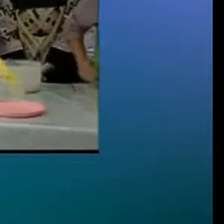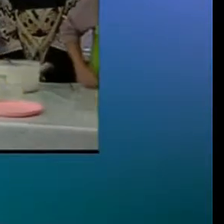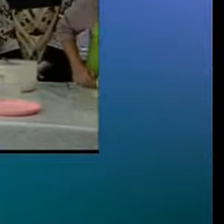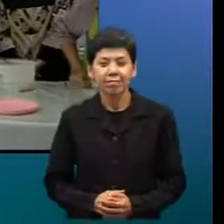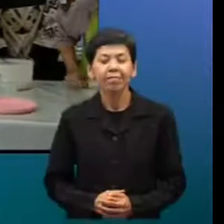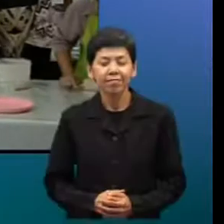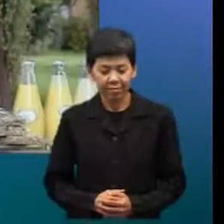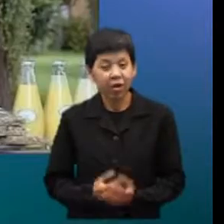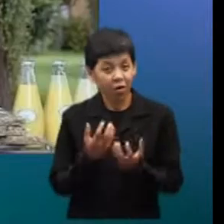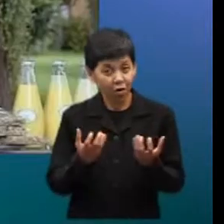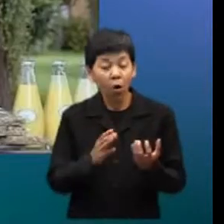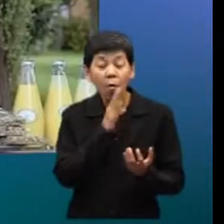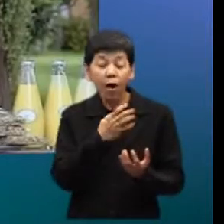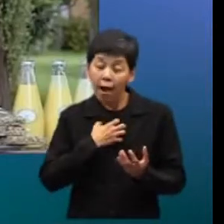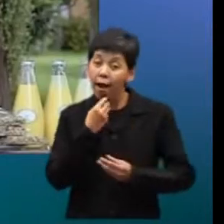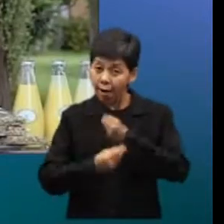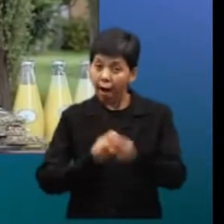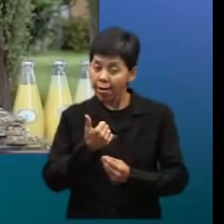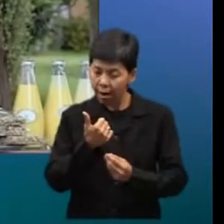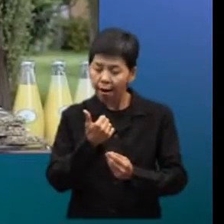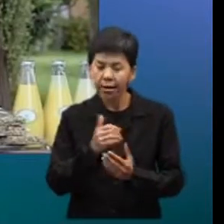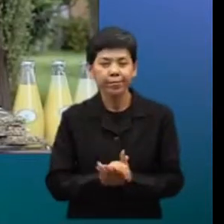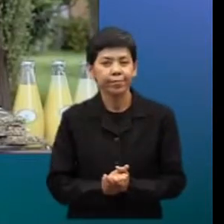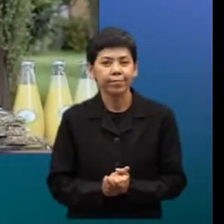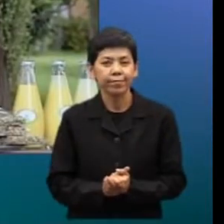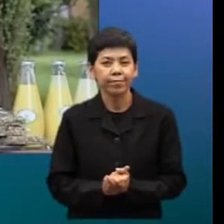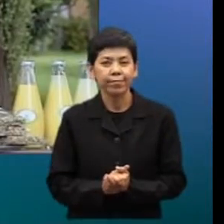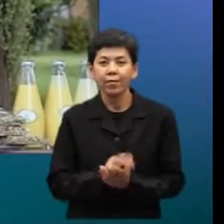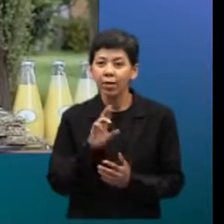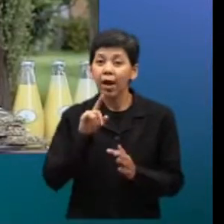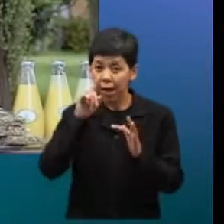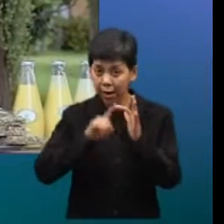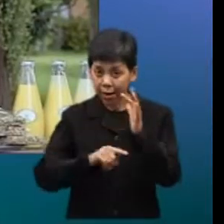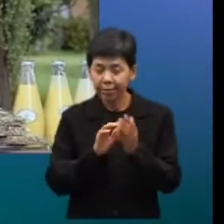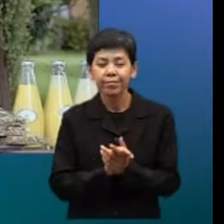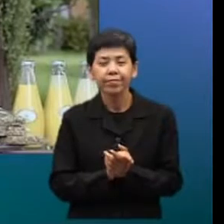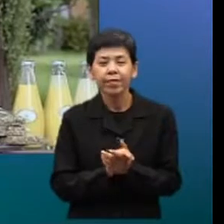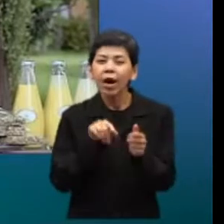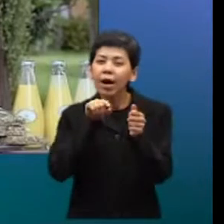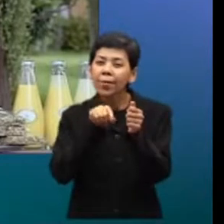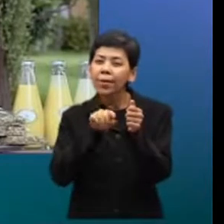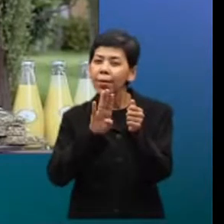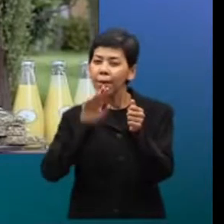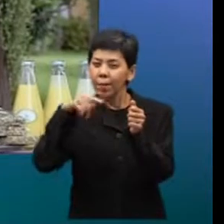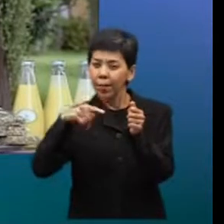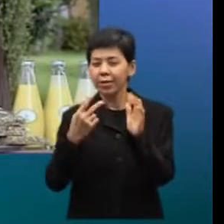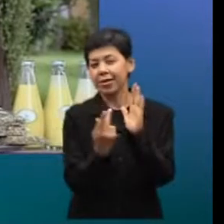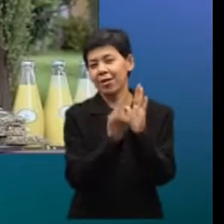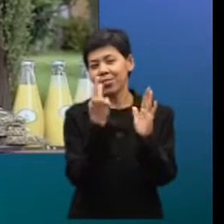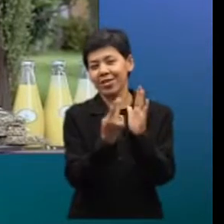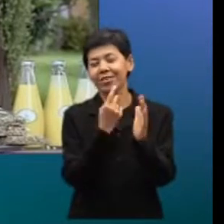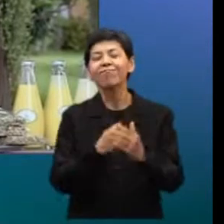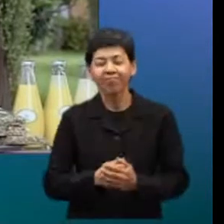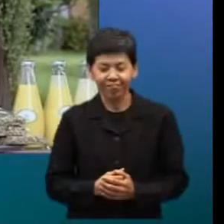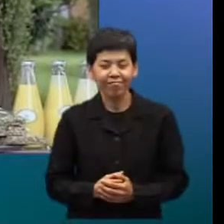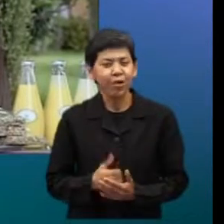ครับผลิตภัณฑ์เราถ้าเกิดจะติดต่อไปจำหน่ายก็คือที่ไร่คุณมนชุมชนบ้านหนองกระทุ่มตำบลหนองกลุ่มอำเภอบ่อพลอยจังหวัดกาญจนบุ